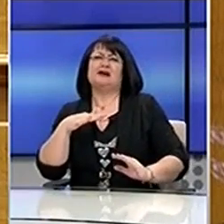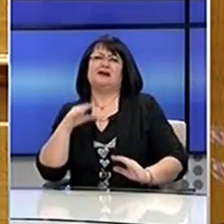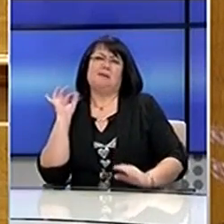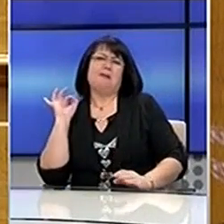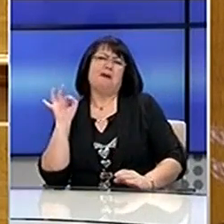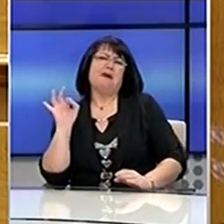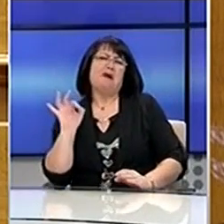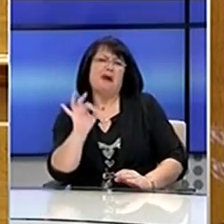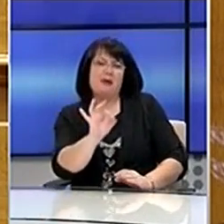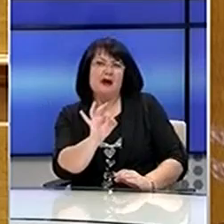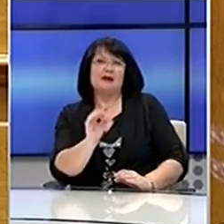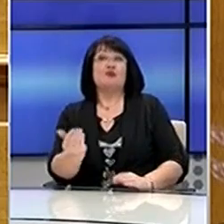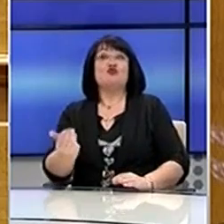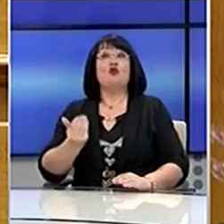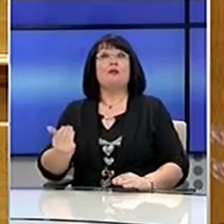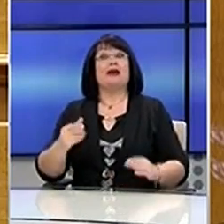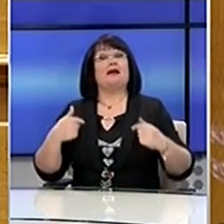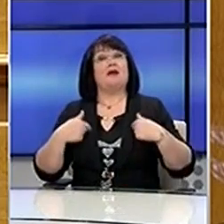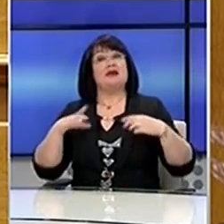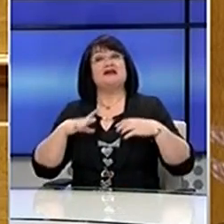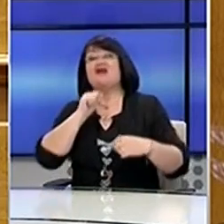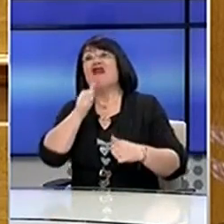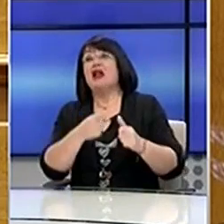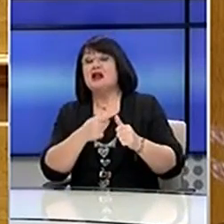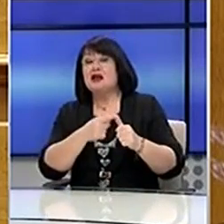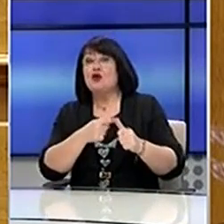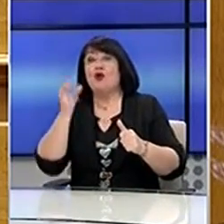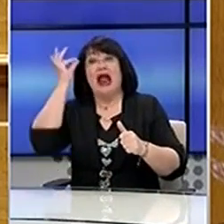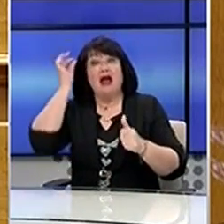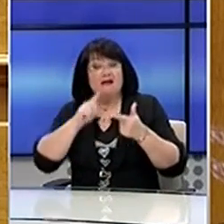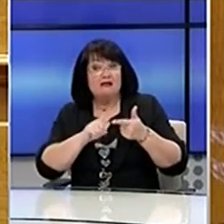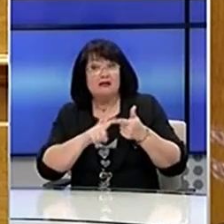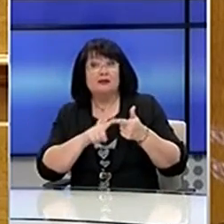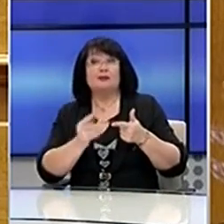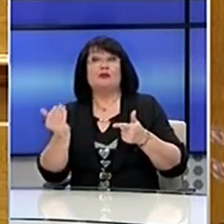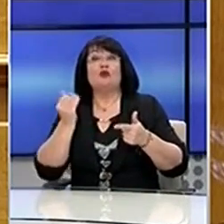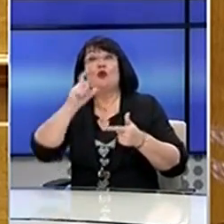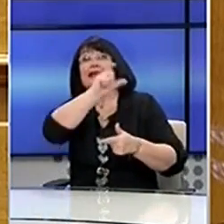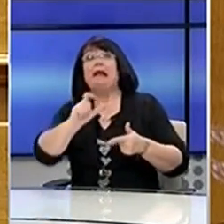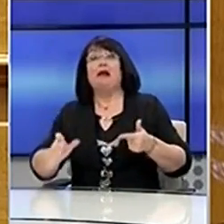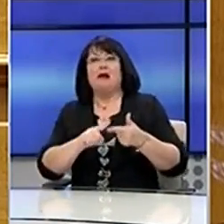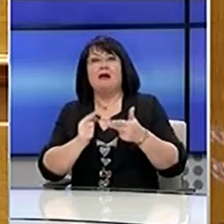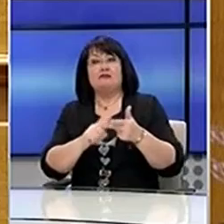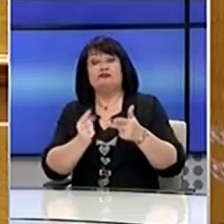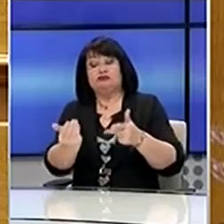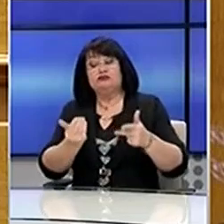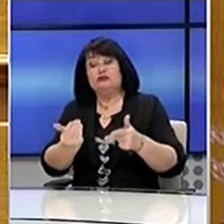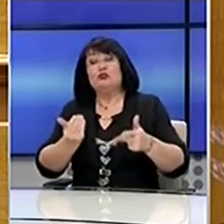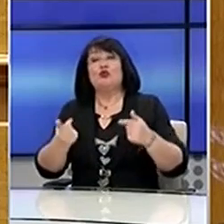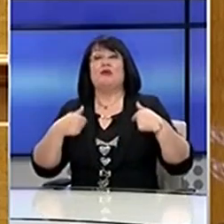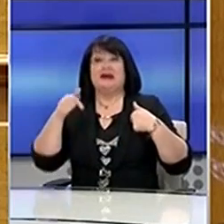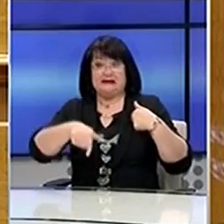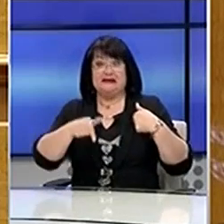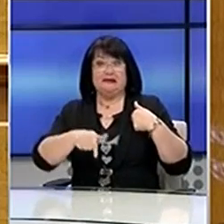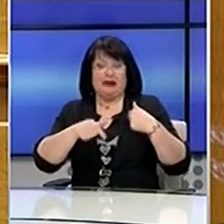κορονοϊού. Πολύ νωρίτερα από ότι το Βέλγιο, νωρίτερα από τη Γαλλία, νωρίτερα από την Ιταλία, η οποία και σήμερα